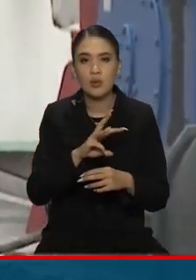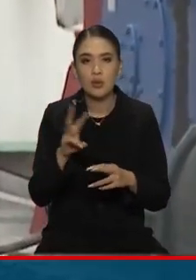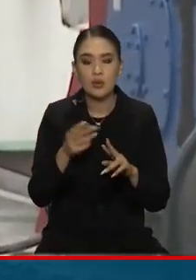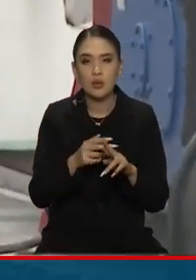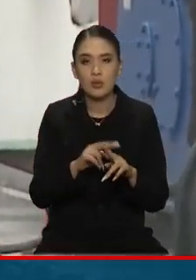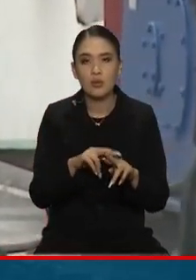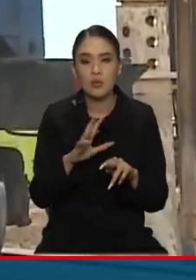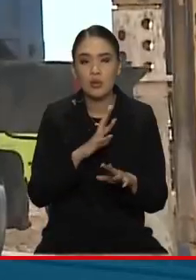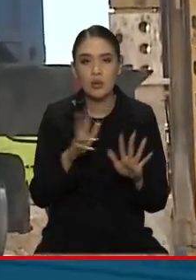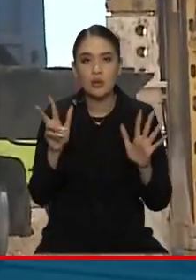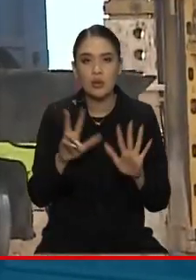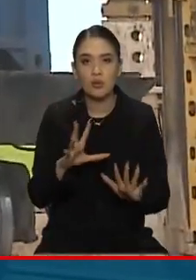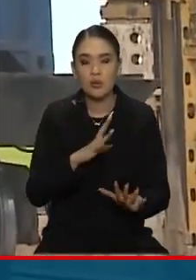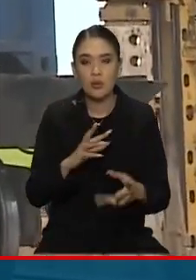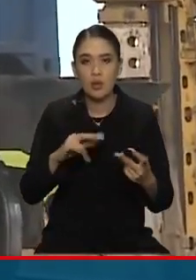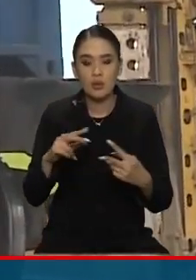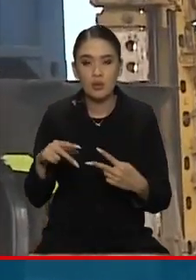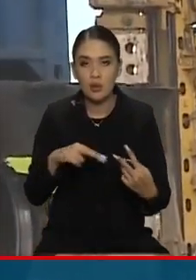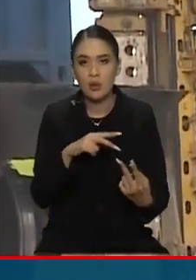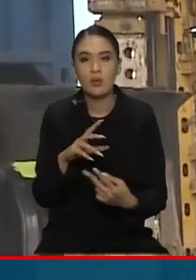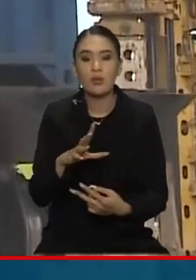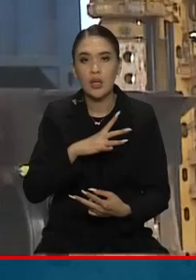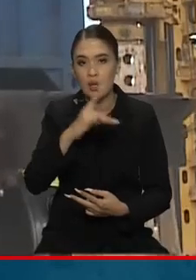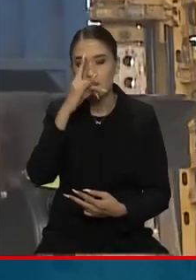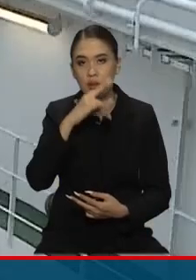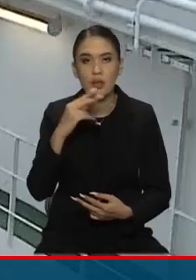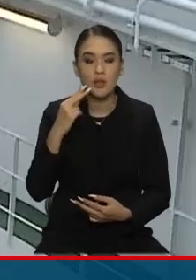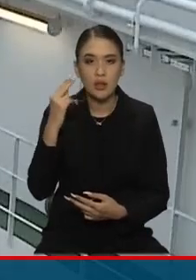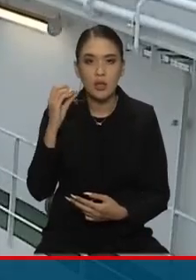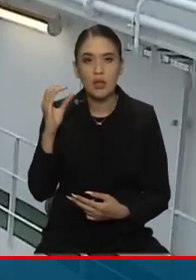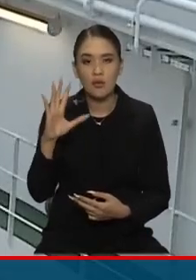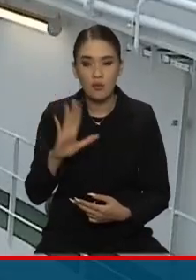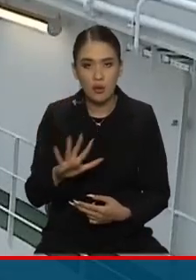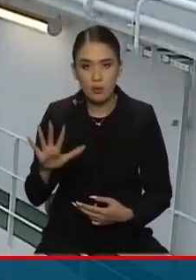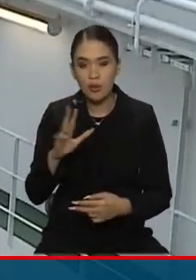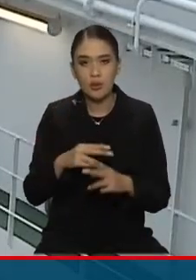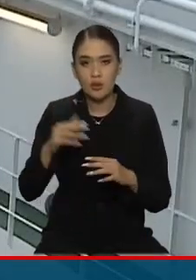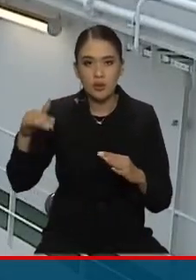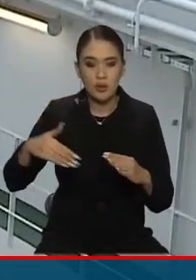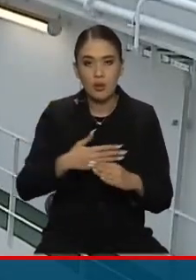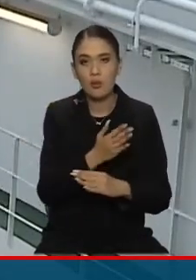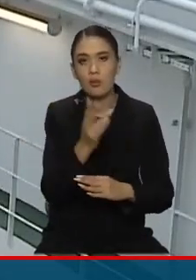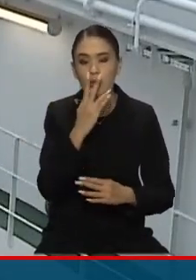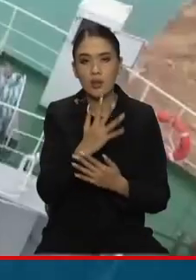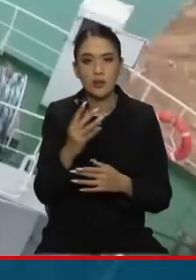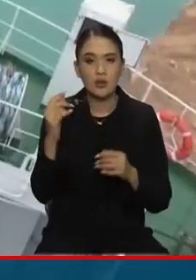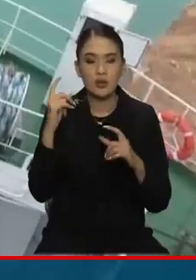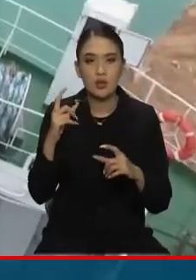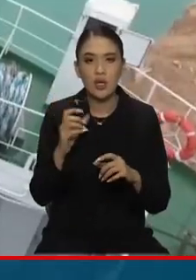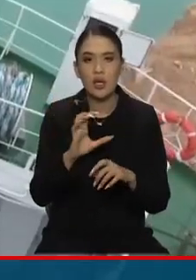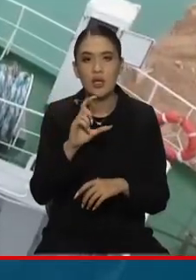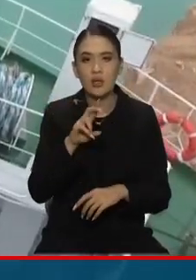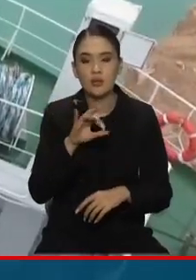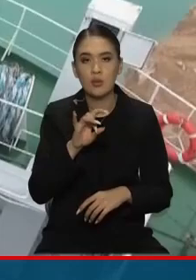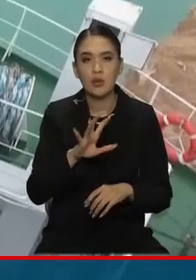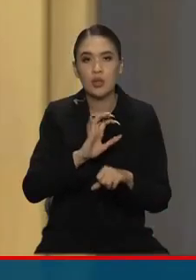1 миллион 800 тонна жүк ауыстырылып тиелген. Қазақстан арқылы Қытайдан Еуропаға және кері бағытқа тасымалды. тасмалданатын транзит жүктер мен еліміз экспортқа шығаратын